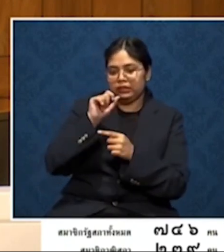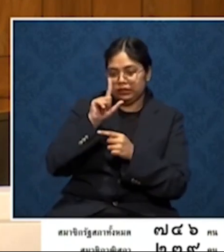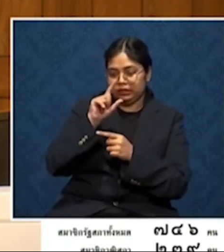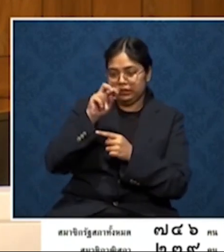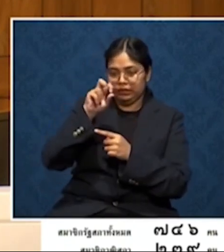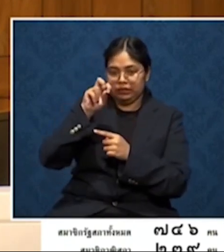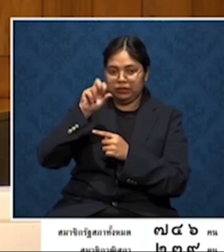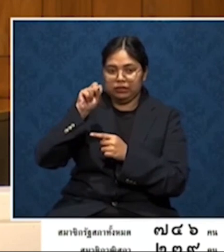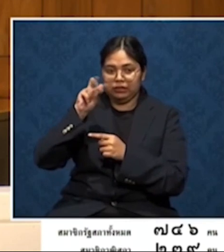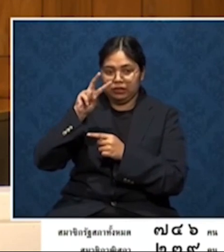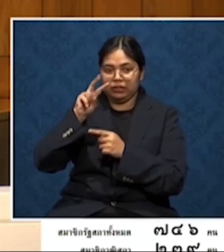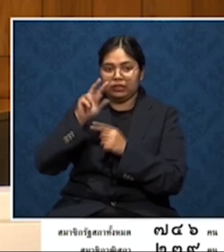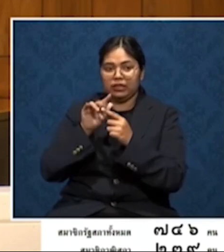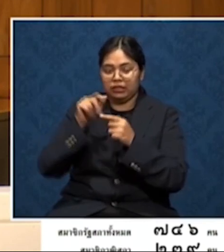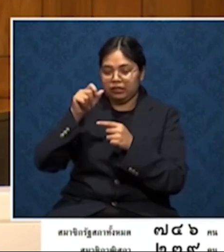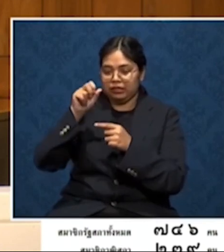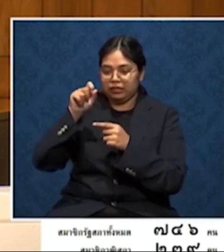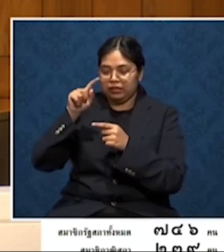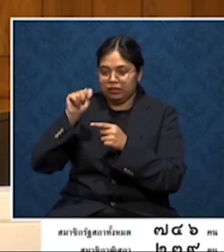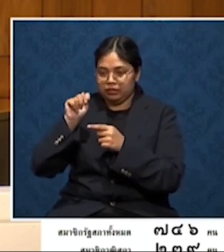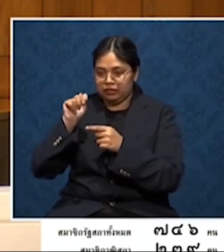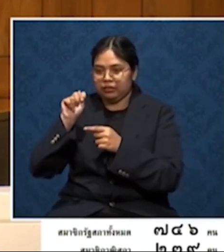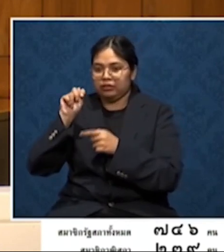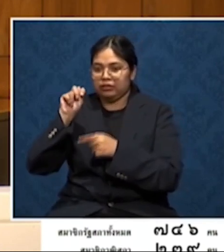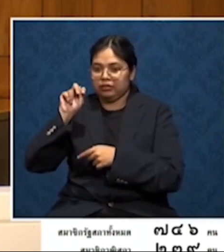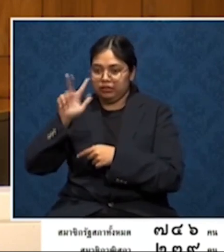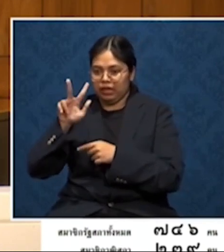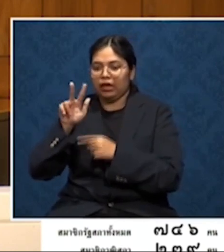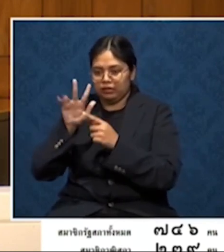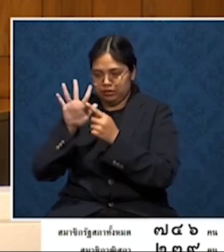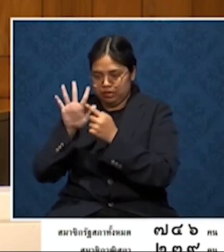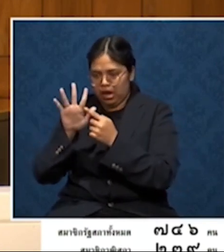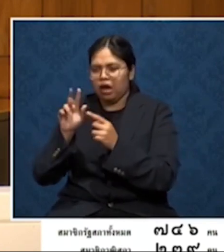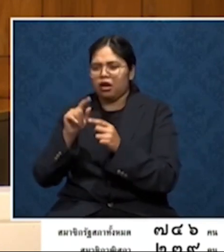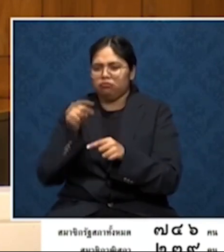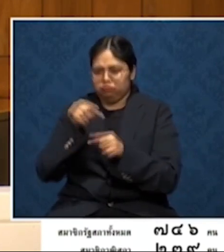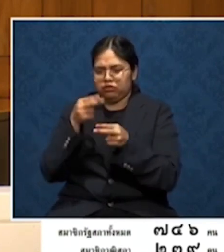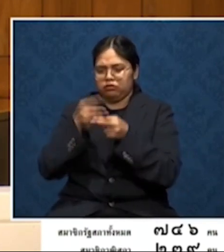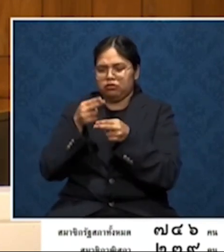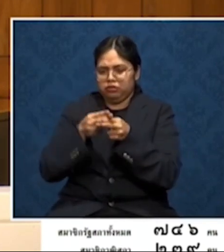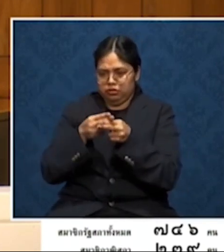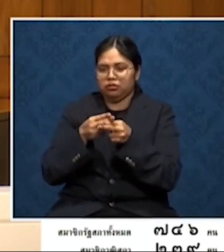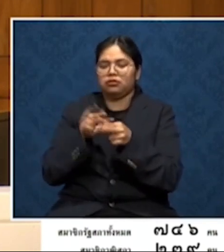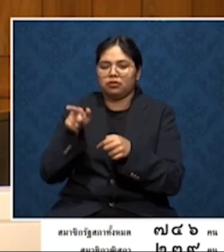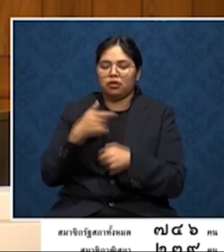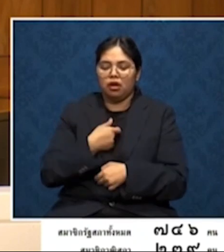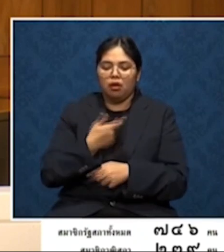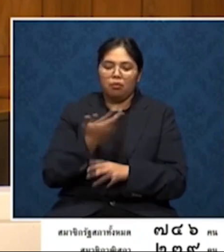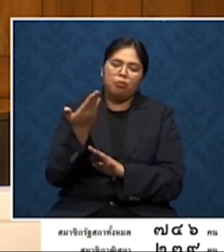กรุณา บอก background ของผมให้กับเพื่สมาชิกนส่เกียรวาผมทำอะไรมาก่อน